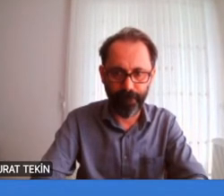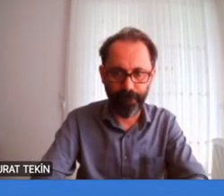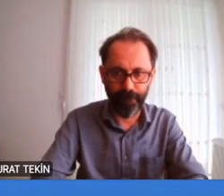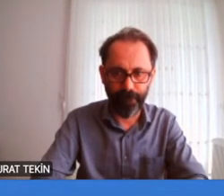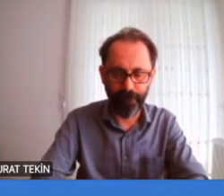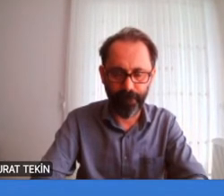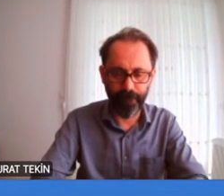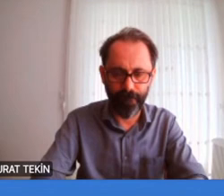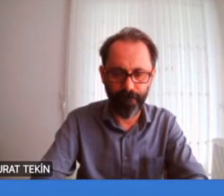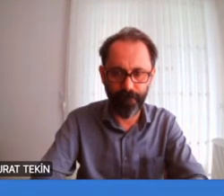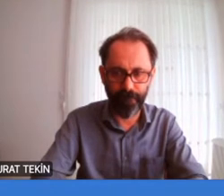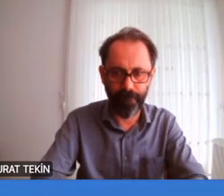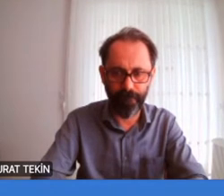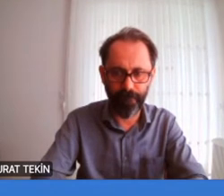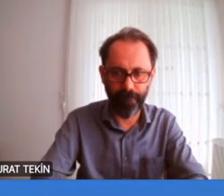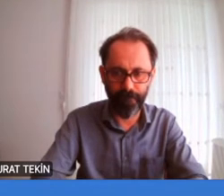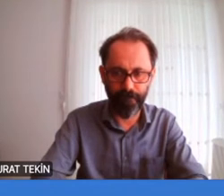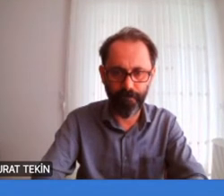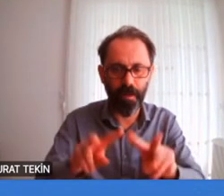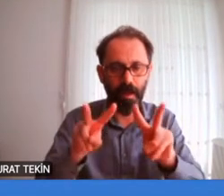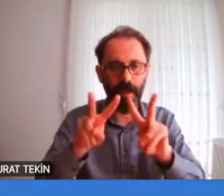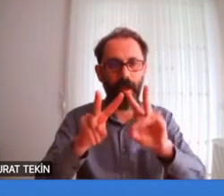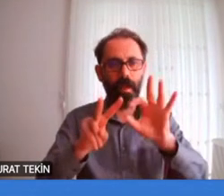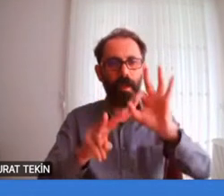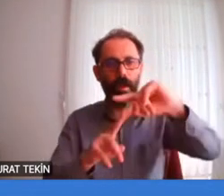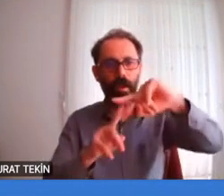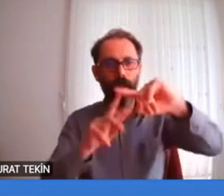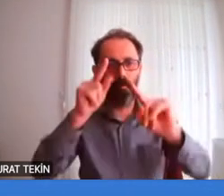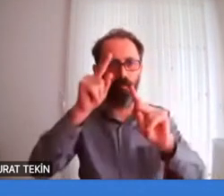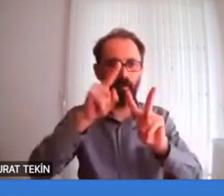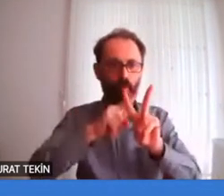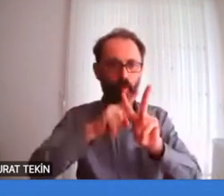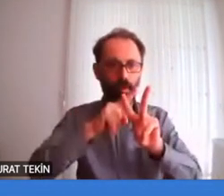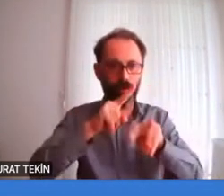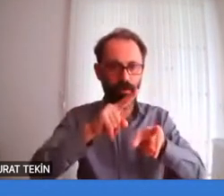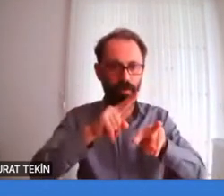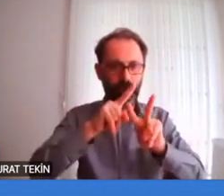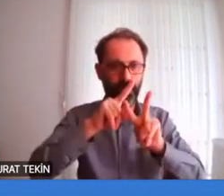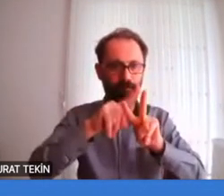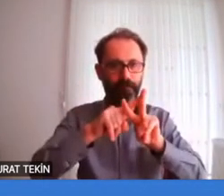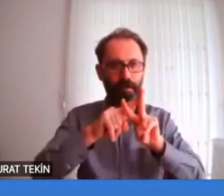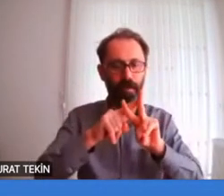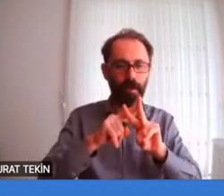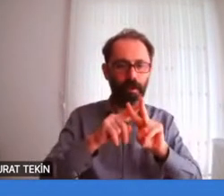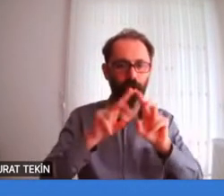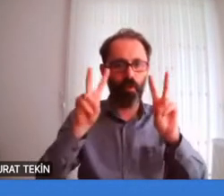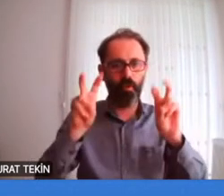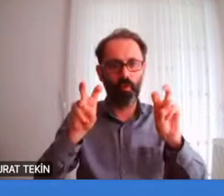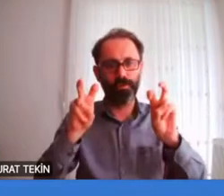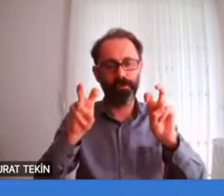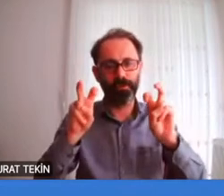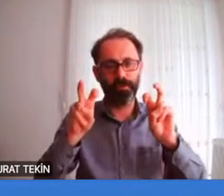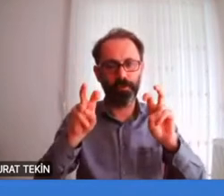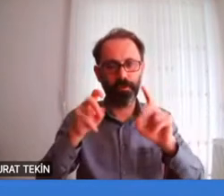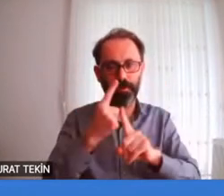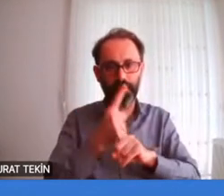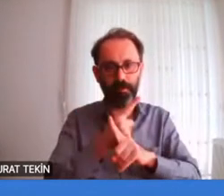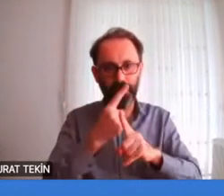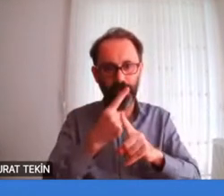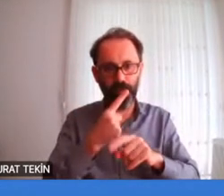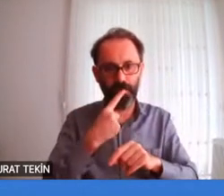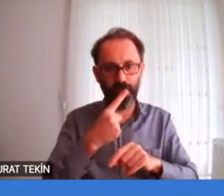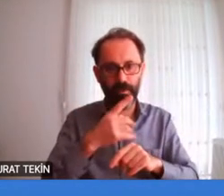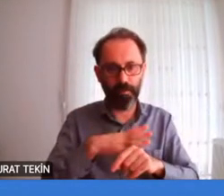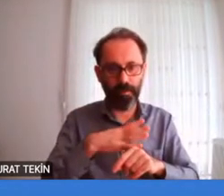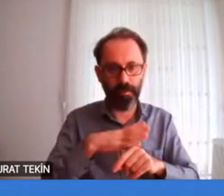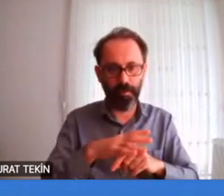konuşabilir. Şimdi ben, evet. Bu şeyle ilgili, bu motive konusu, bir de bir anekdot var. Çok ilginç. Belki ben daha önce duymadım. Biliyorum, siz de